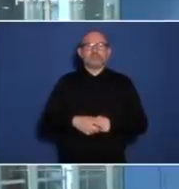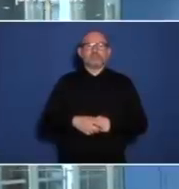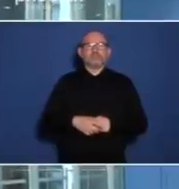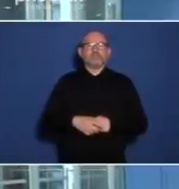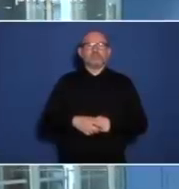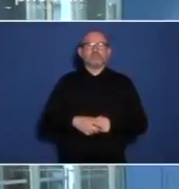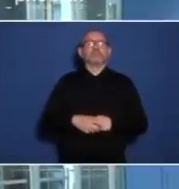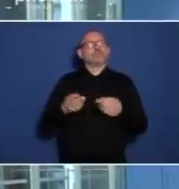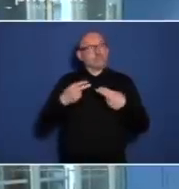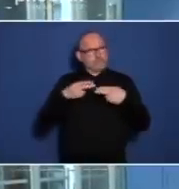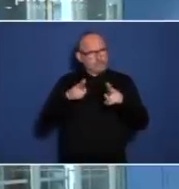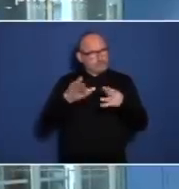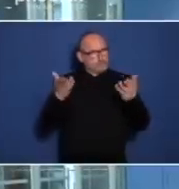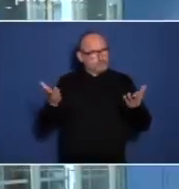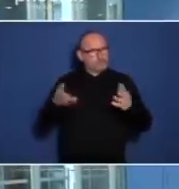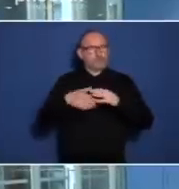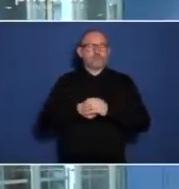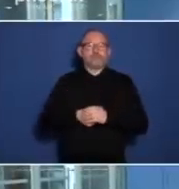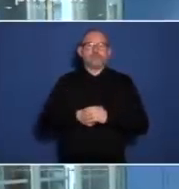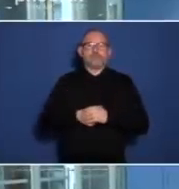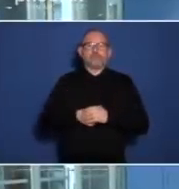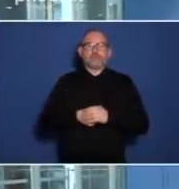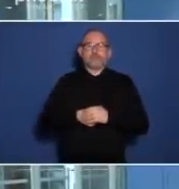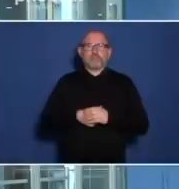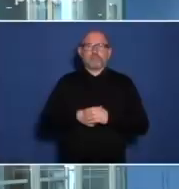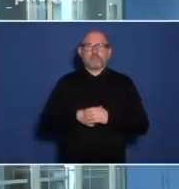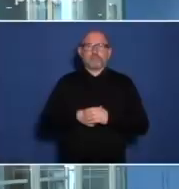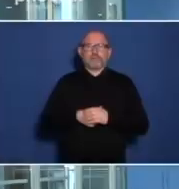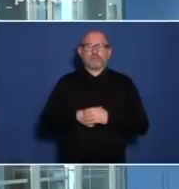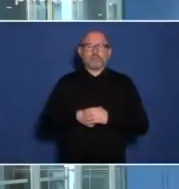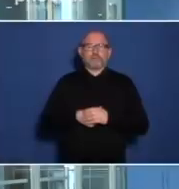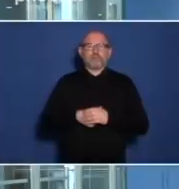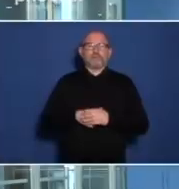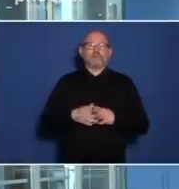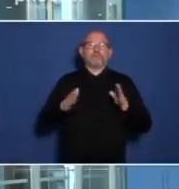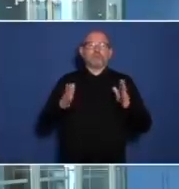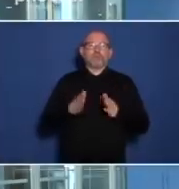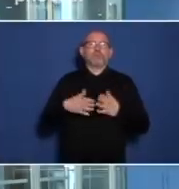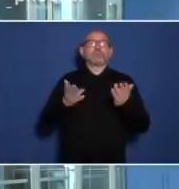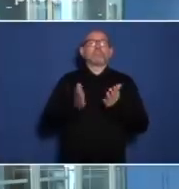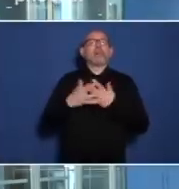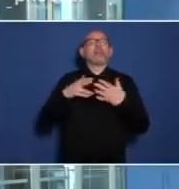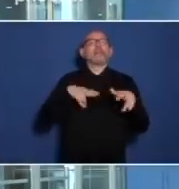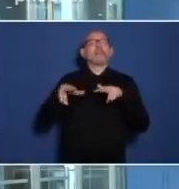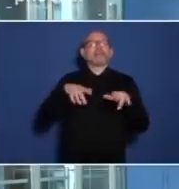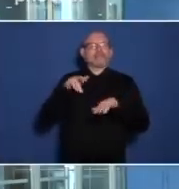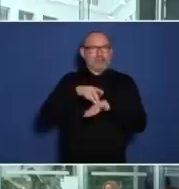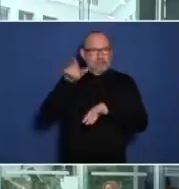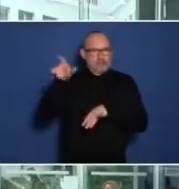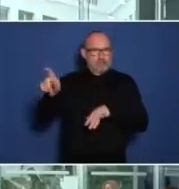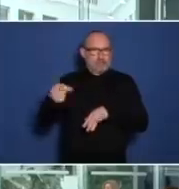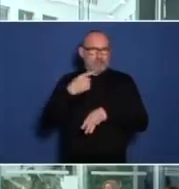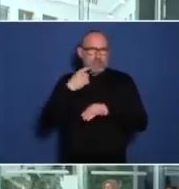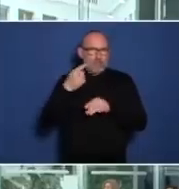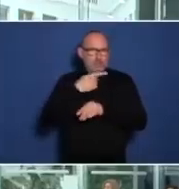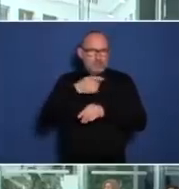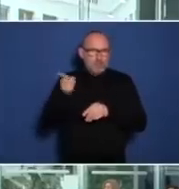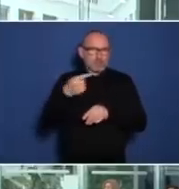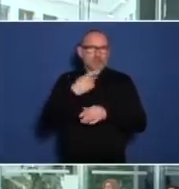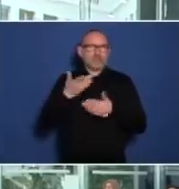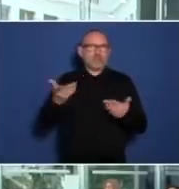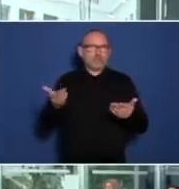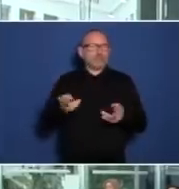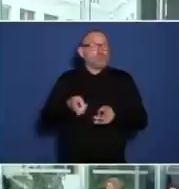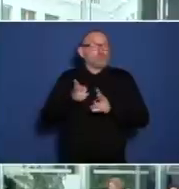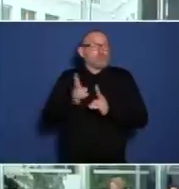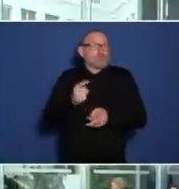Genau, also ich kann da zunächst auf die Äußerungen der Ministerin verweisen. Sie hat auf der einen Seite völlig